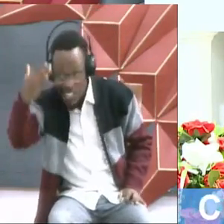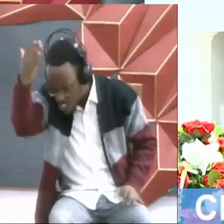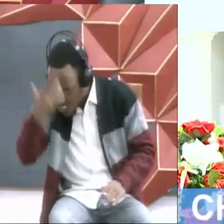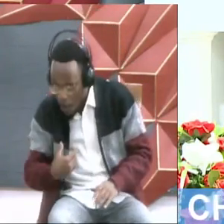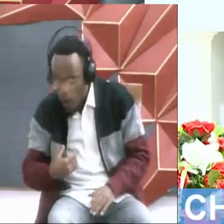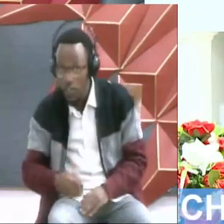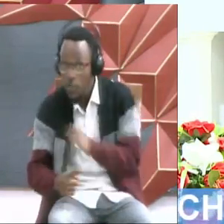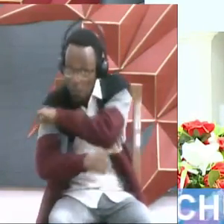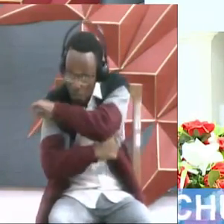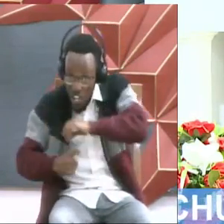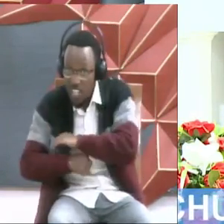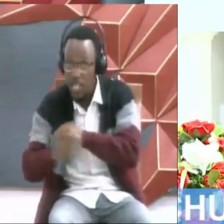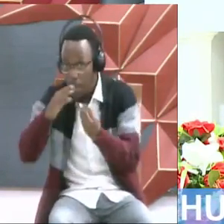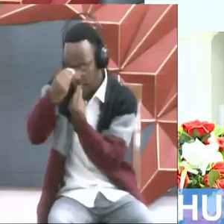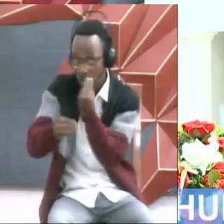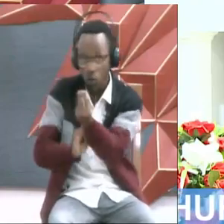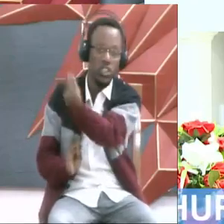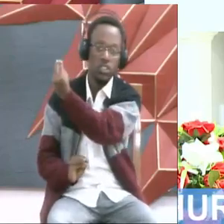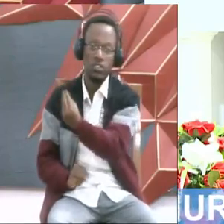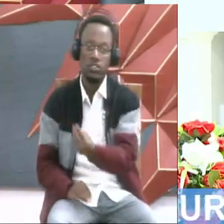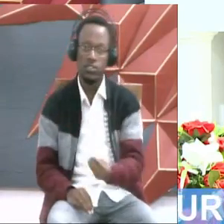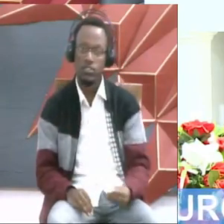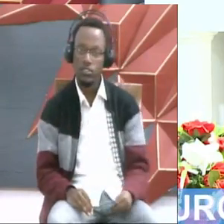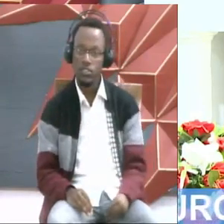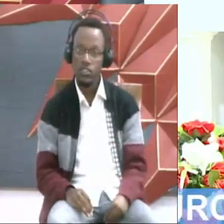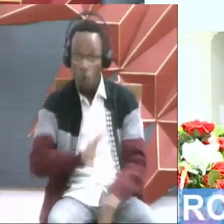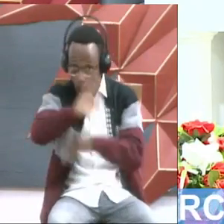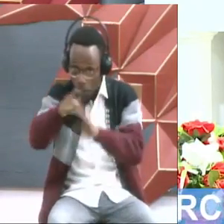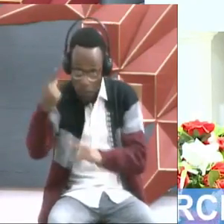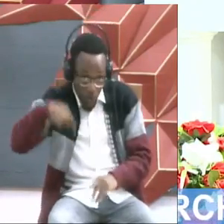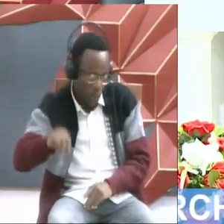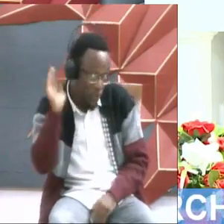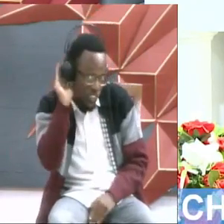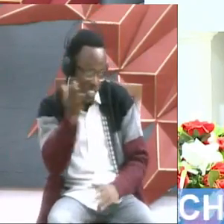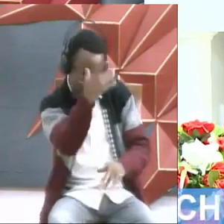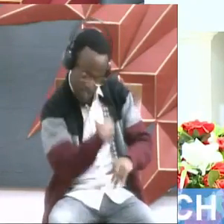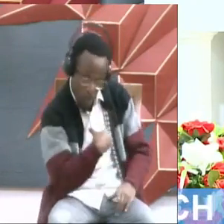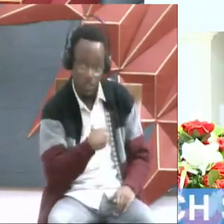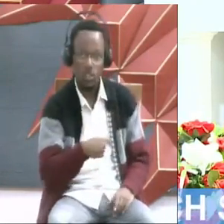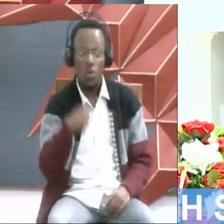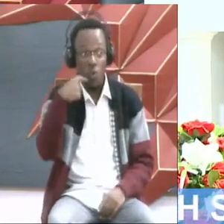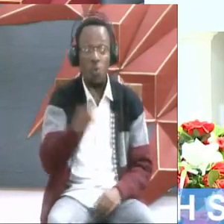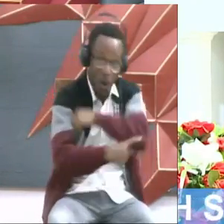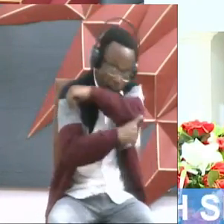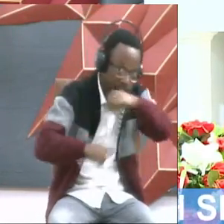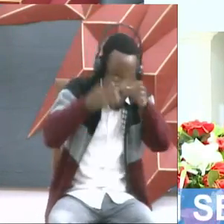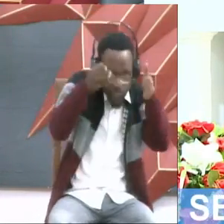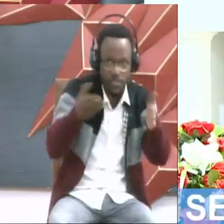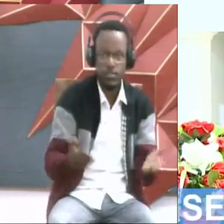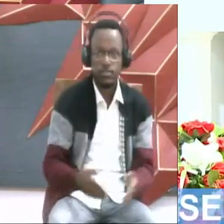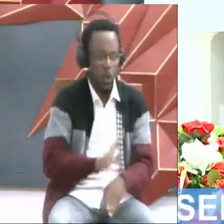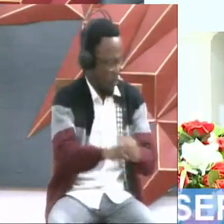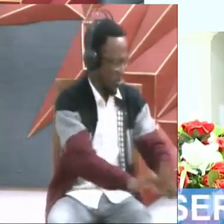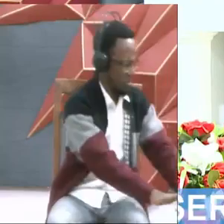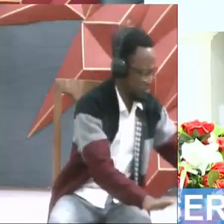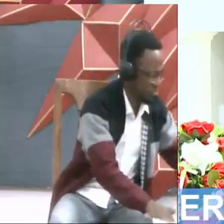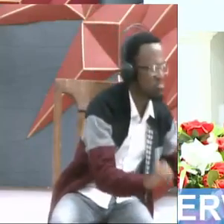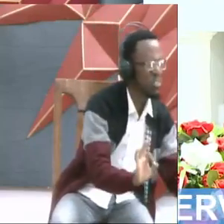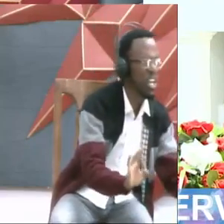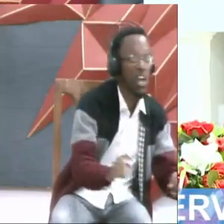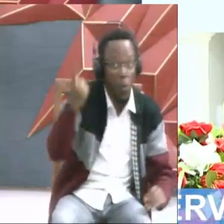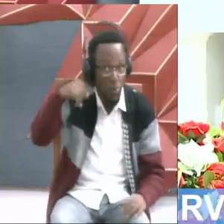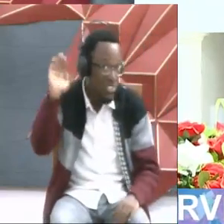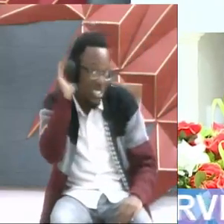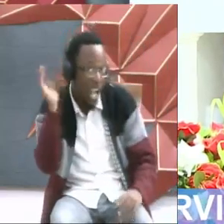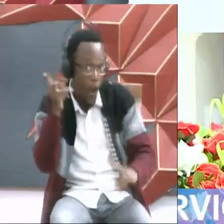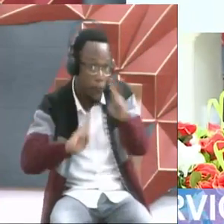igitoki mwese mukambara neza muje kumviriza uyu muntu n'amakamera mugashyiraho n'amatapi mugashyiraho ngo mwumvirize